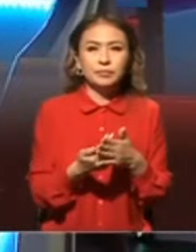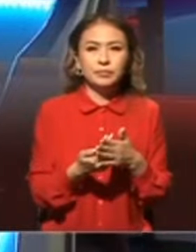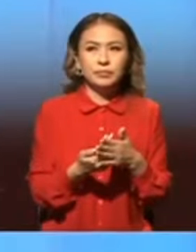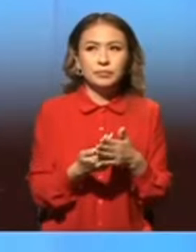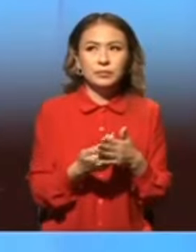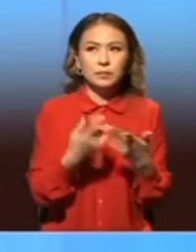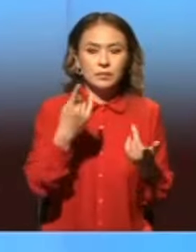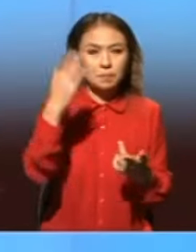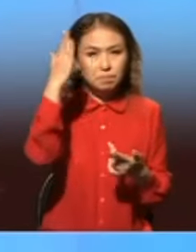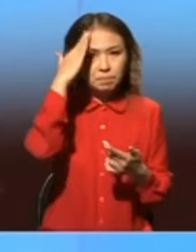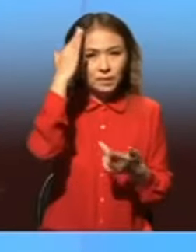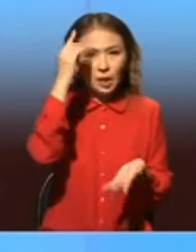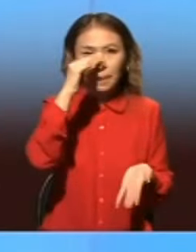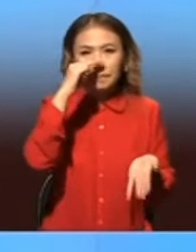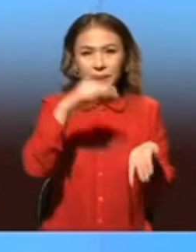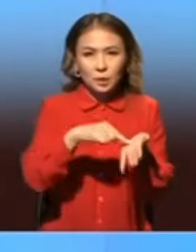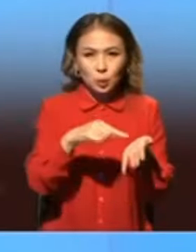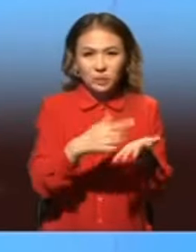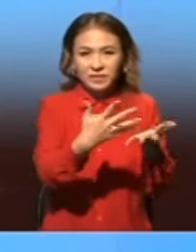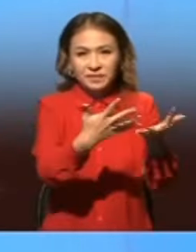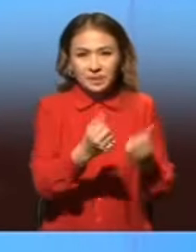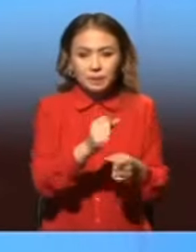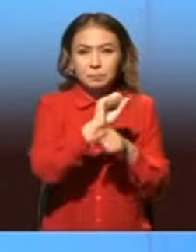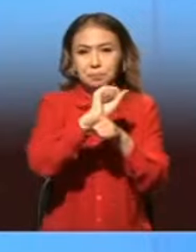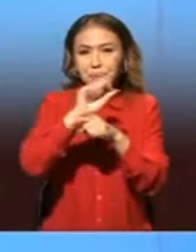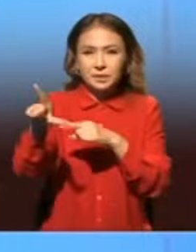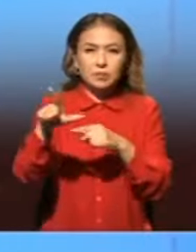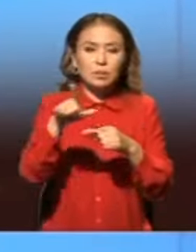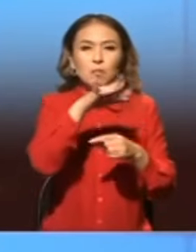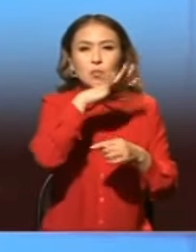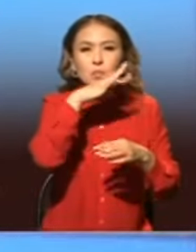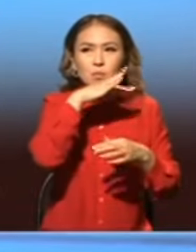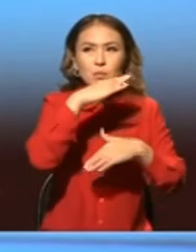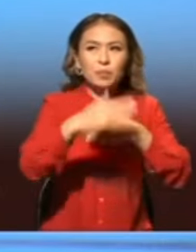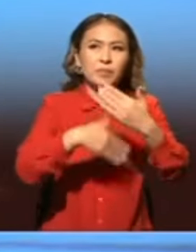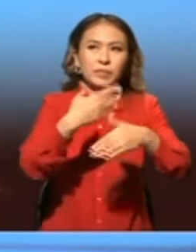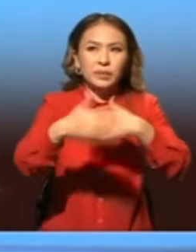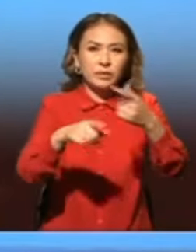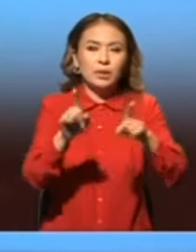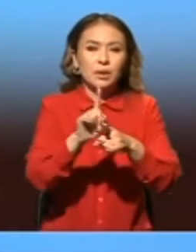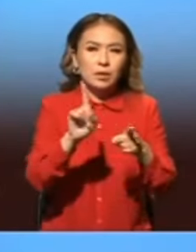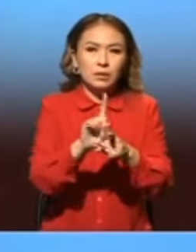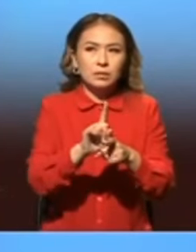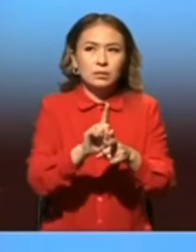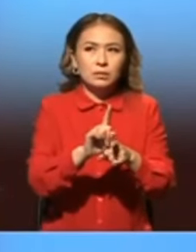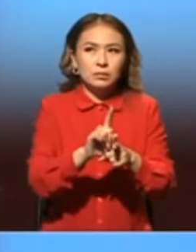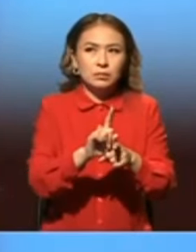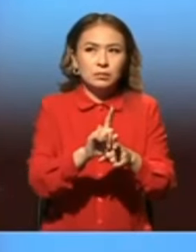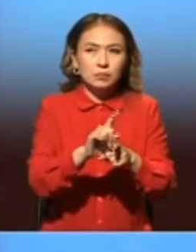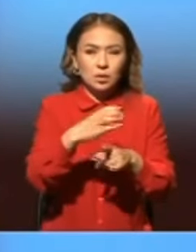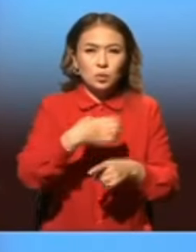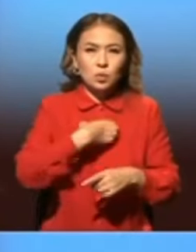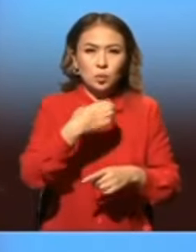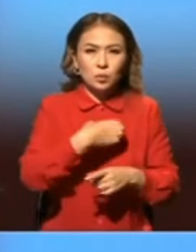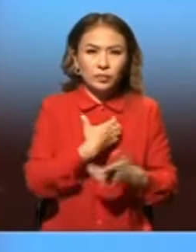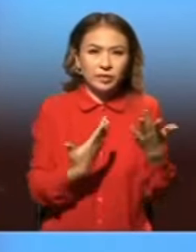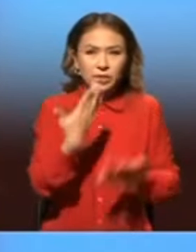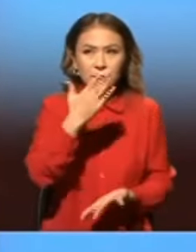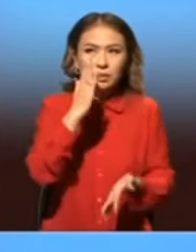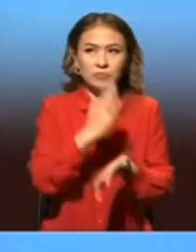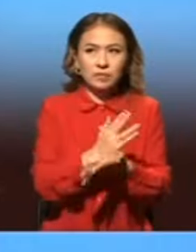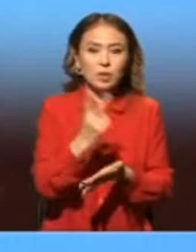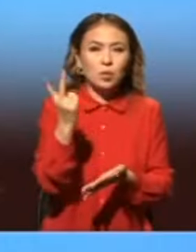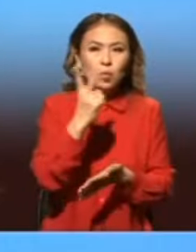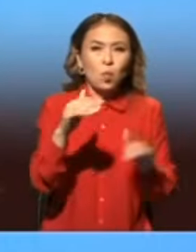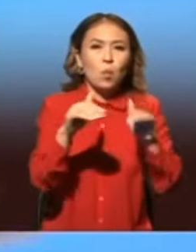құс алдың ба, әтеш алдың ба, тауық алдың ба, содан бастап жаңа бәленбай гектар көкөніс еккенге дейін сонда сақтандыру болса ғана екінші